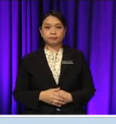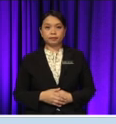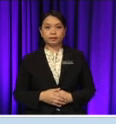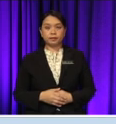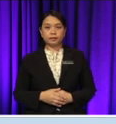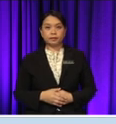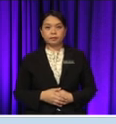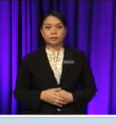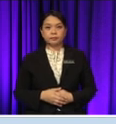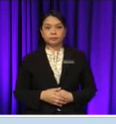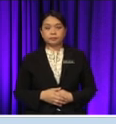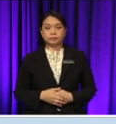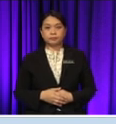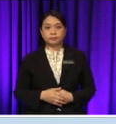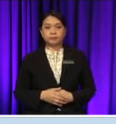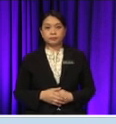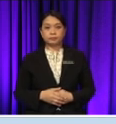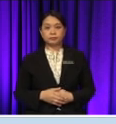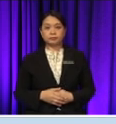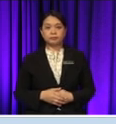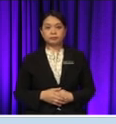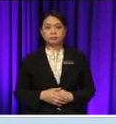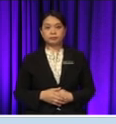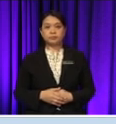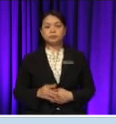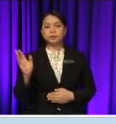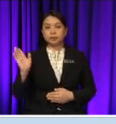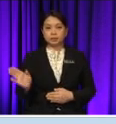adalah berfungsi dalam sebuah perniagaan